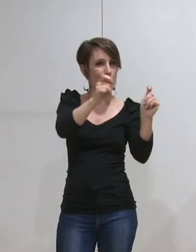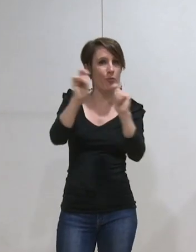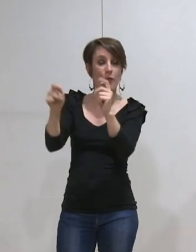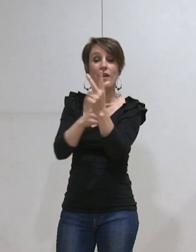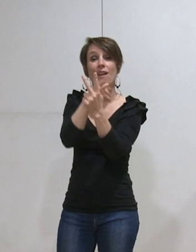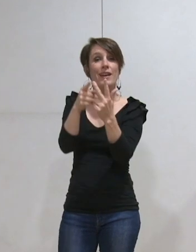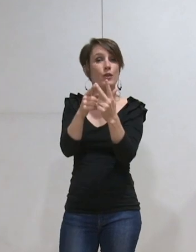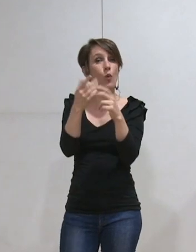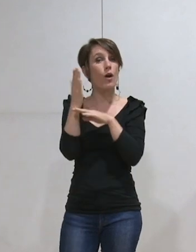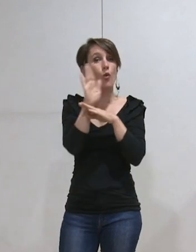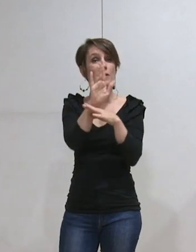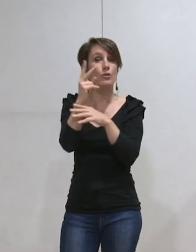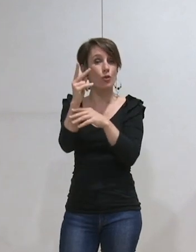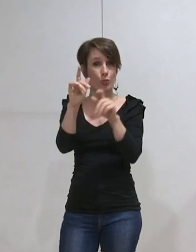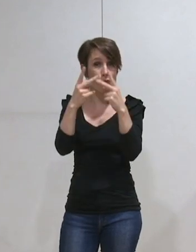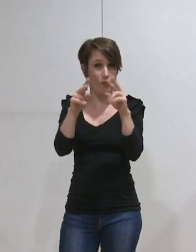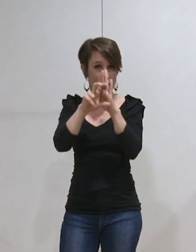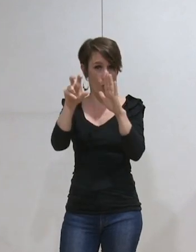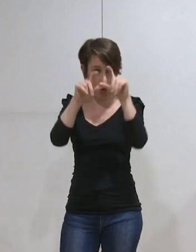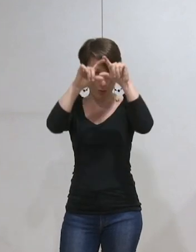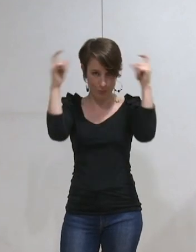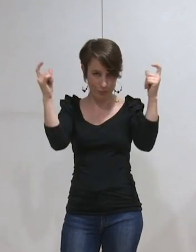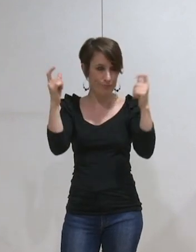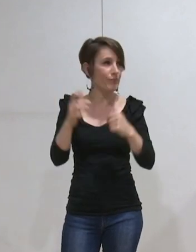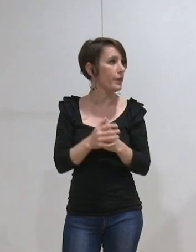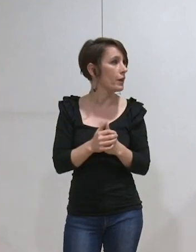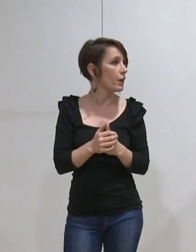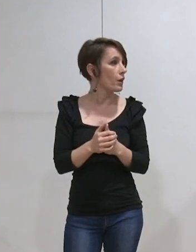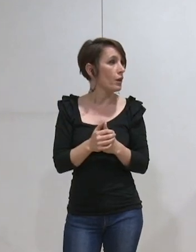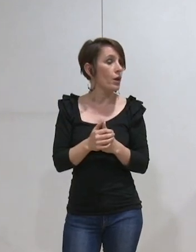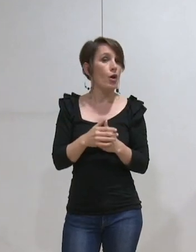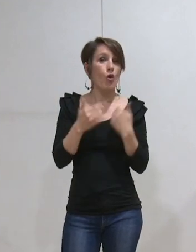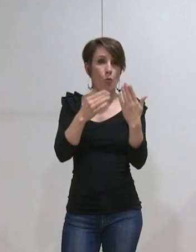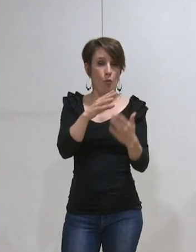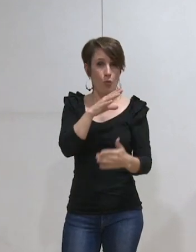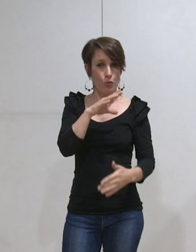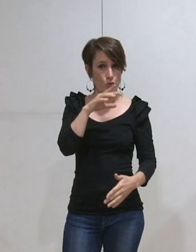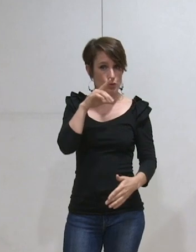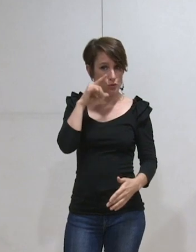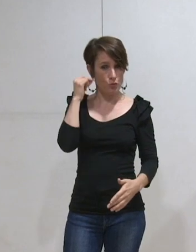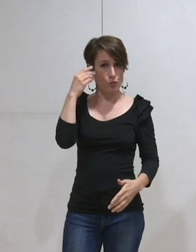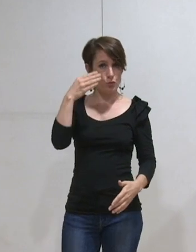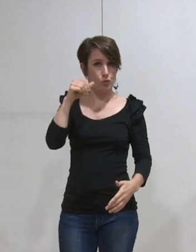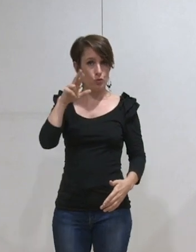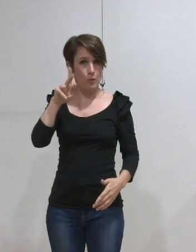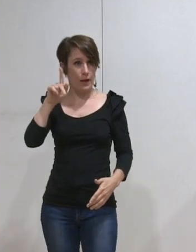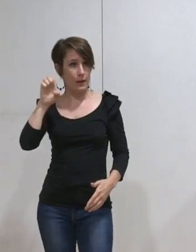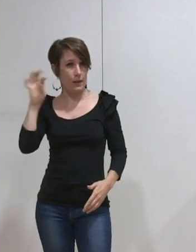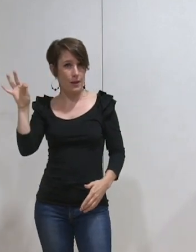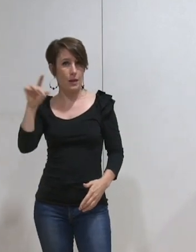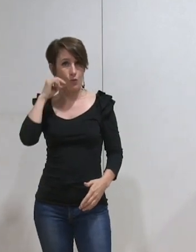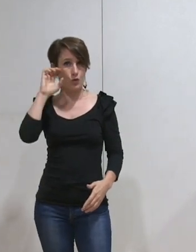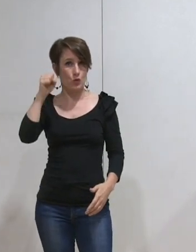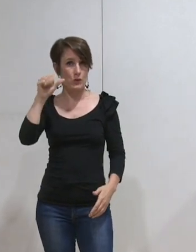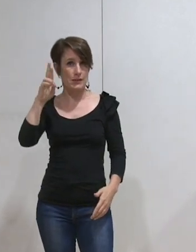trois représentants de la Ville de Grenoble il est proposé Raphaël margay Hakim Sabri et Salima jidel